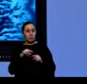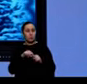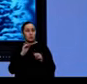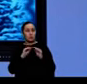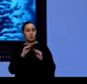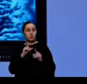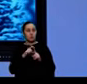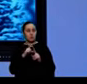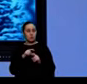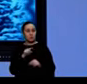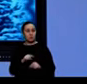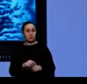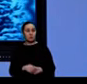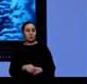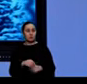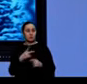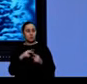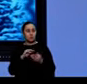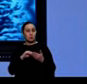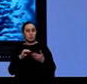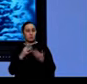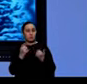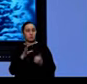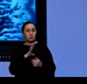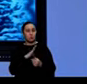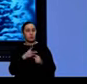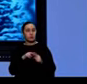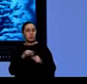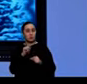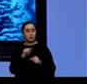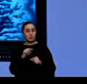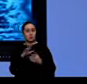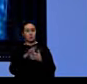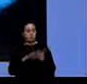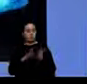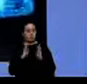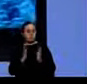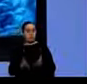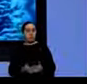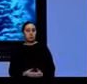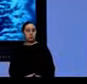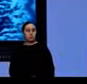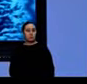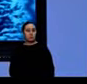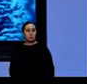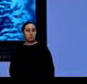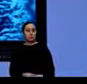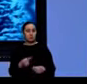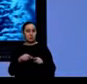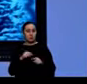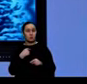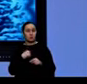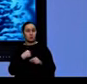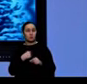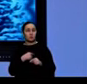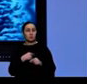Bular yasama so'zlar. Demak, yozib olgan bo'lsangiz, ana endi davom etamiz. Endi